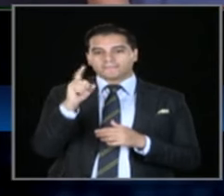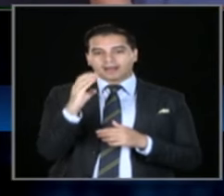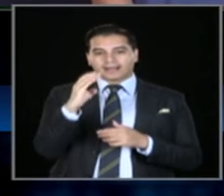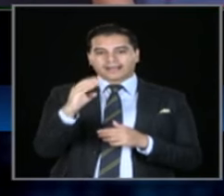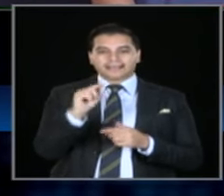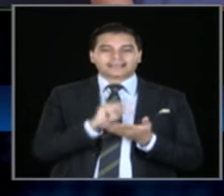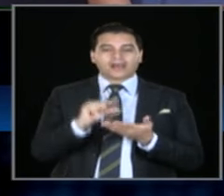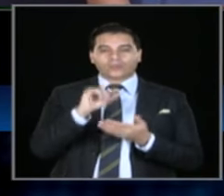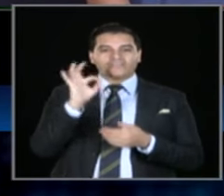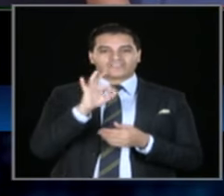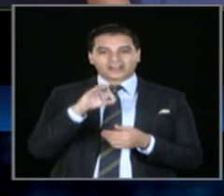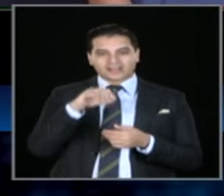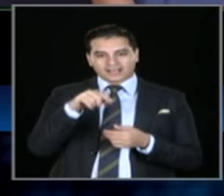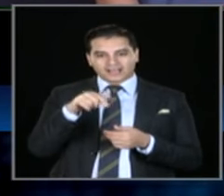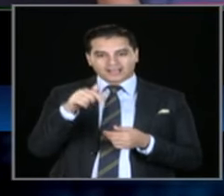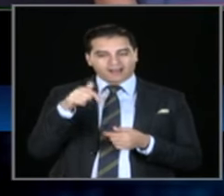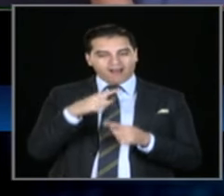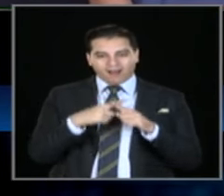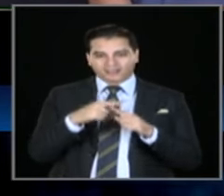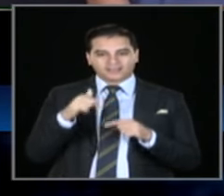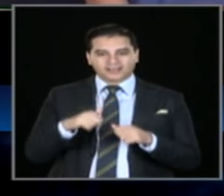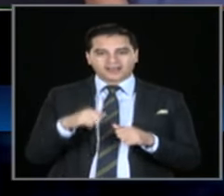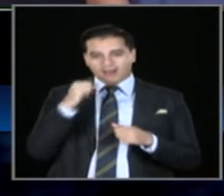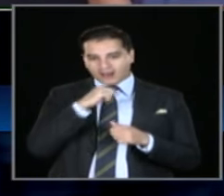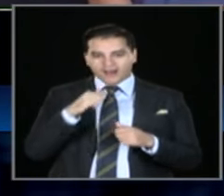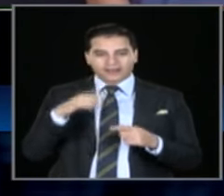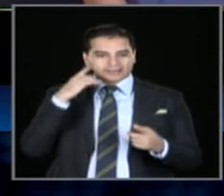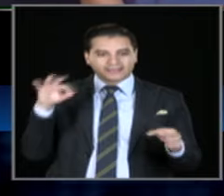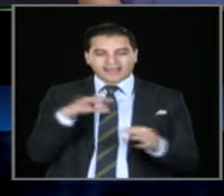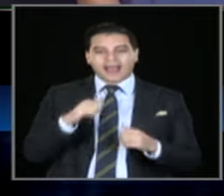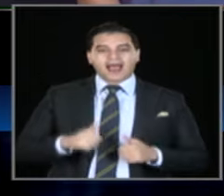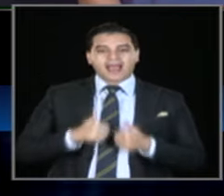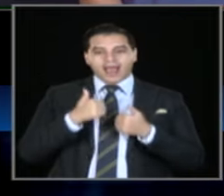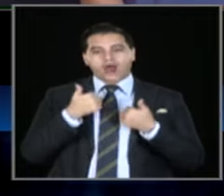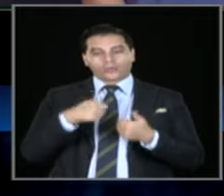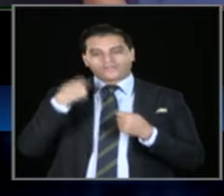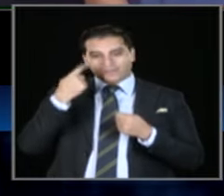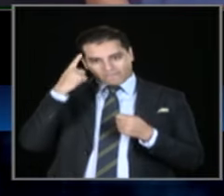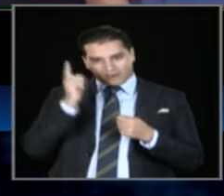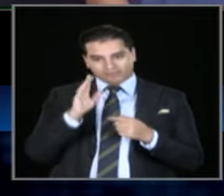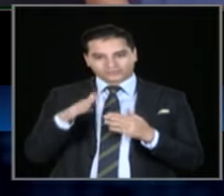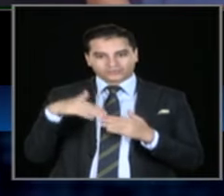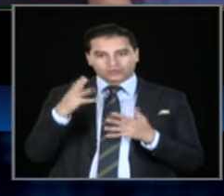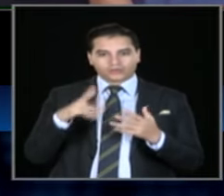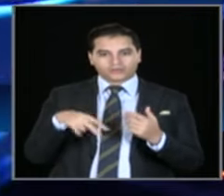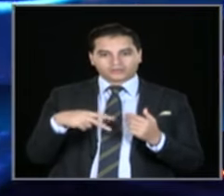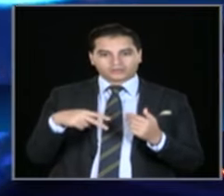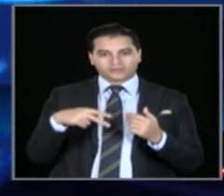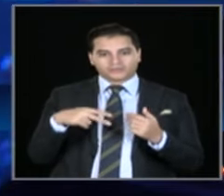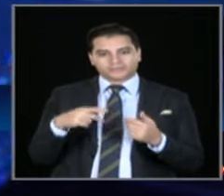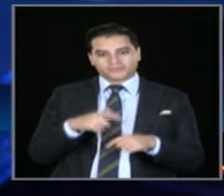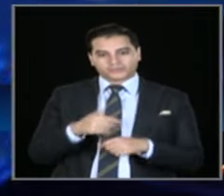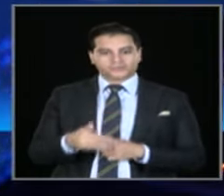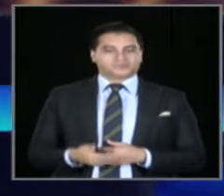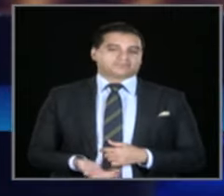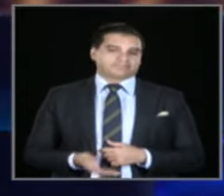غلط. فنان روح القمة بتلحين وغناء الحياة حلوة؟ عمر خيرت. غلط. ما هو النادي الأكثر تتويجا بكأس هولندا بكرة القدم؟